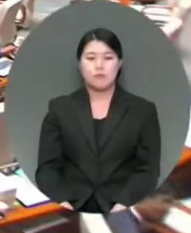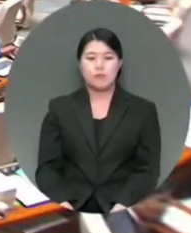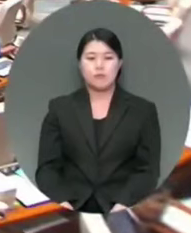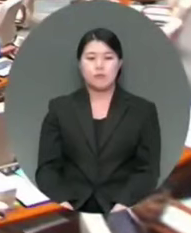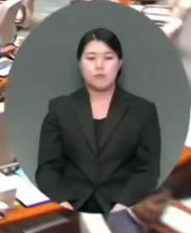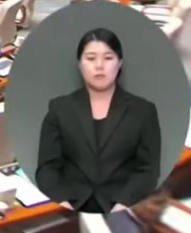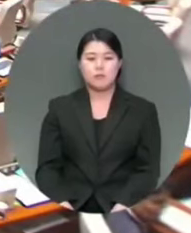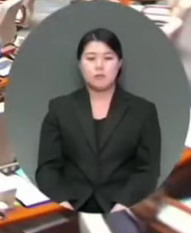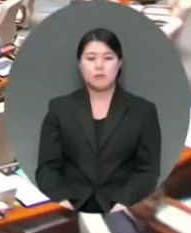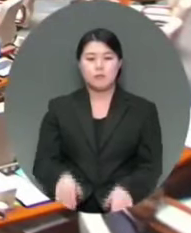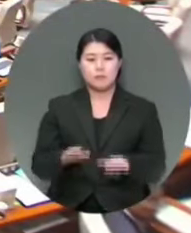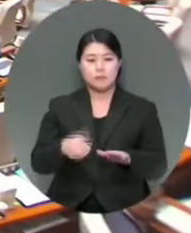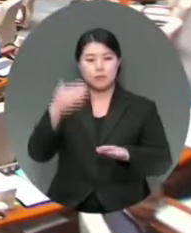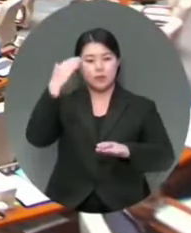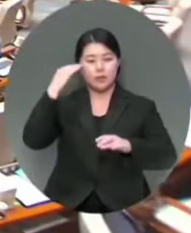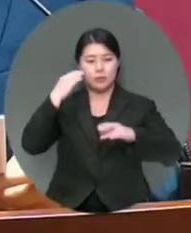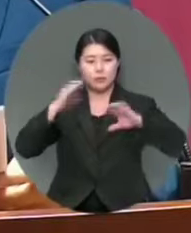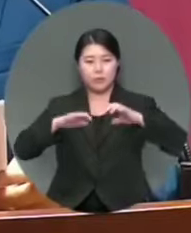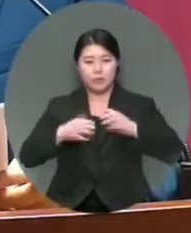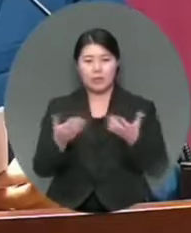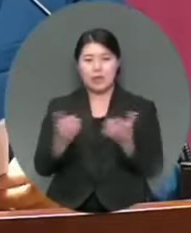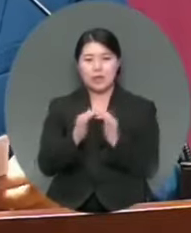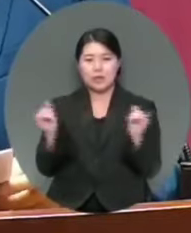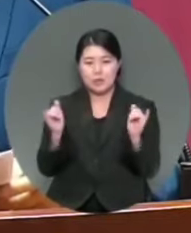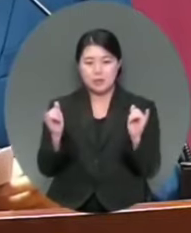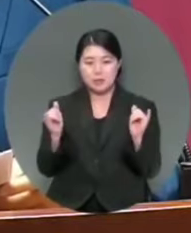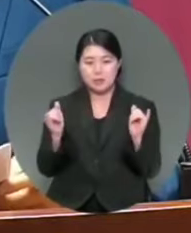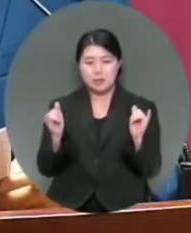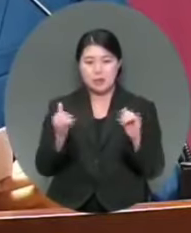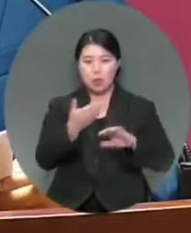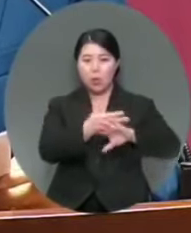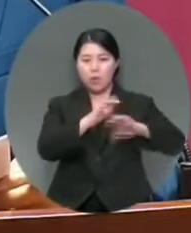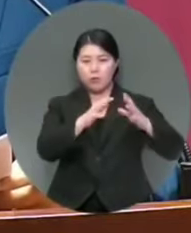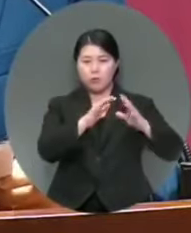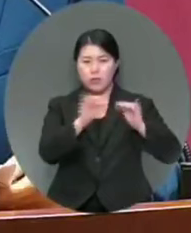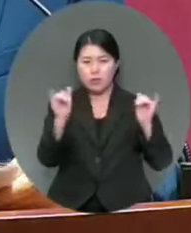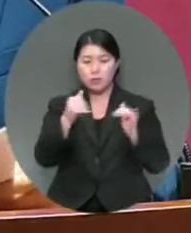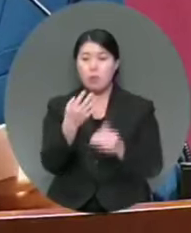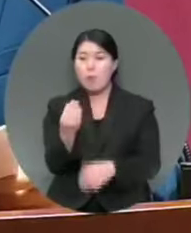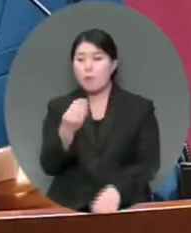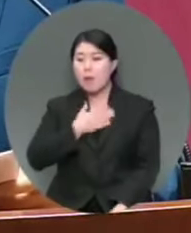장관님, 현재 우리나라에서 일하고 있는 외국인 취업자가 얼마나 되는지 알고 계십니까?